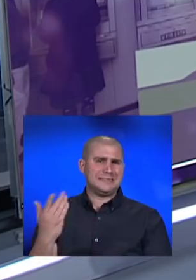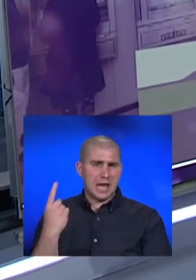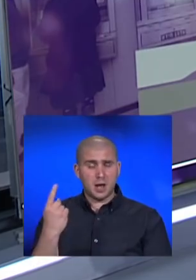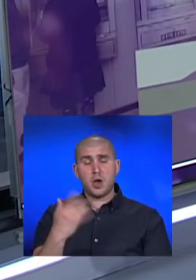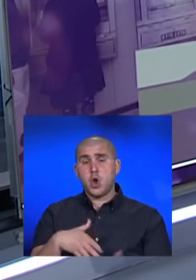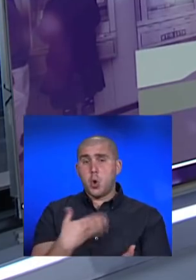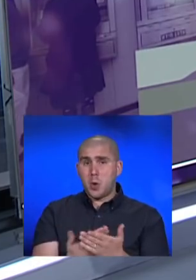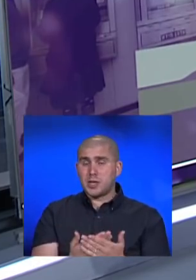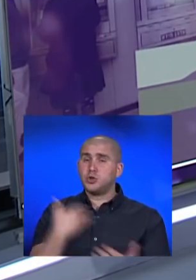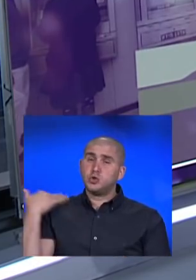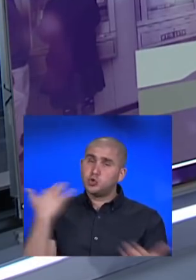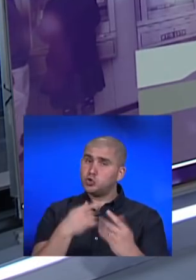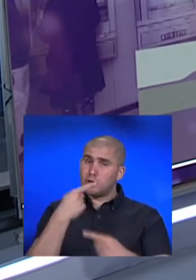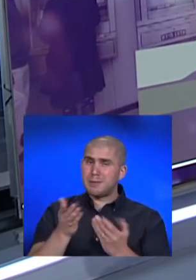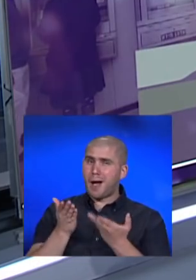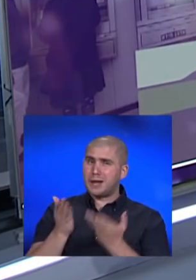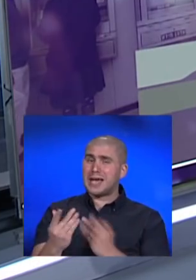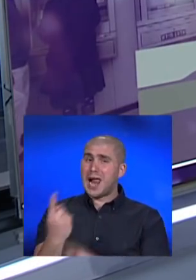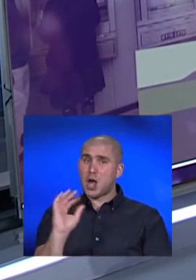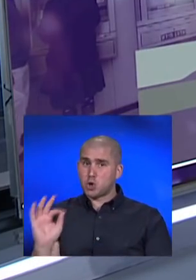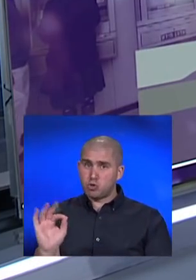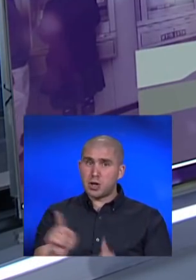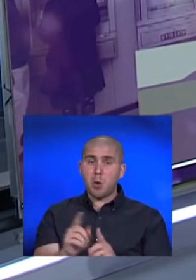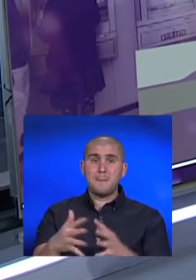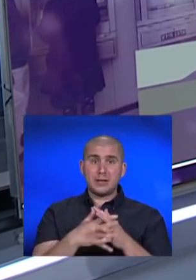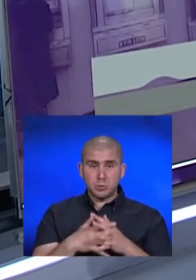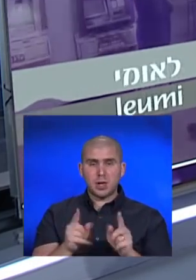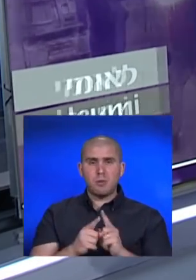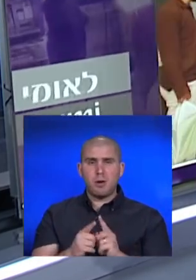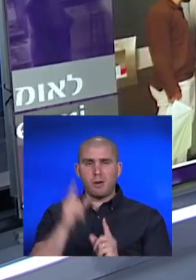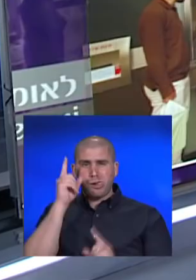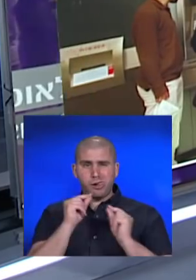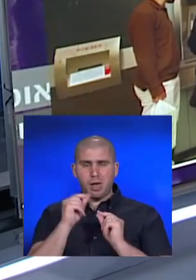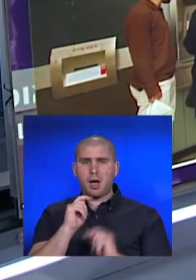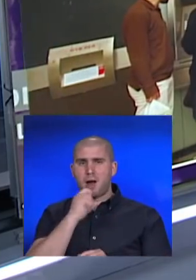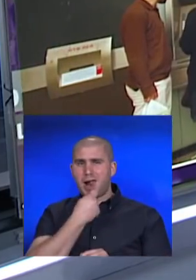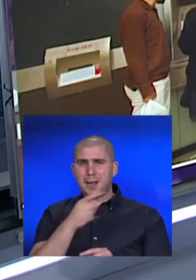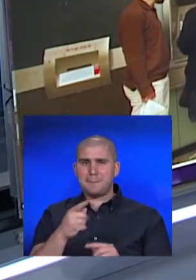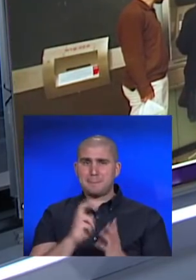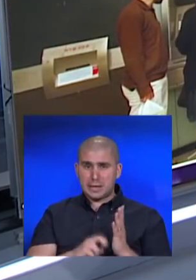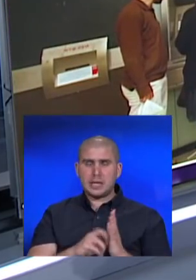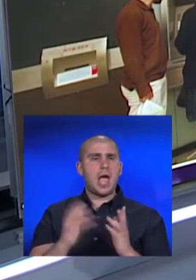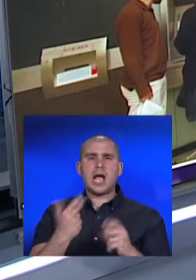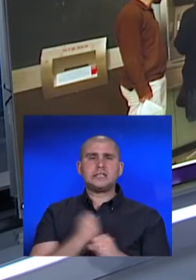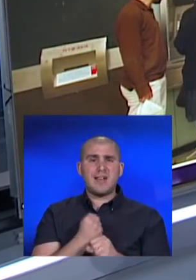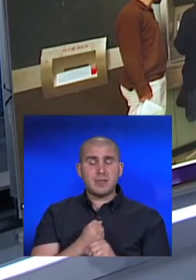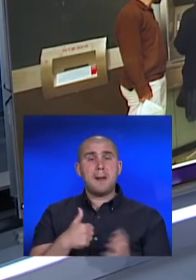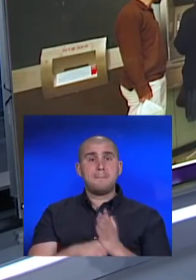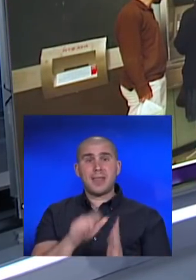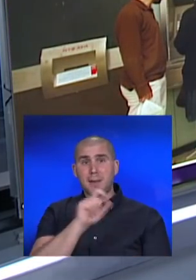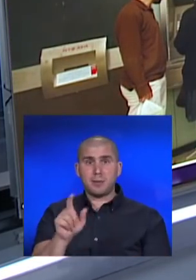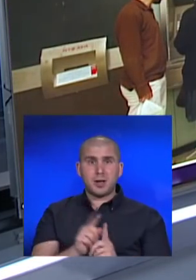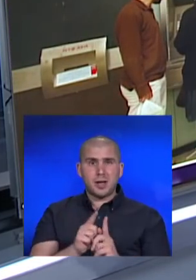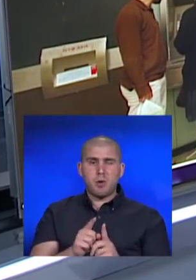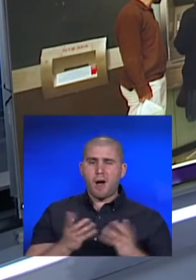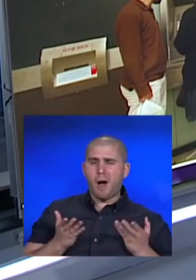שנים רבות סייע ללקוחות שלו בארצות הברית להעלים מס. כך השיטה הזו עבדה. בנק הפועלים יצא מגדרו לסייע